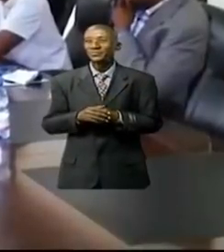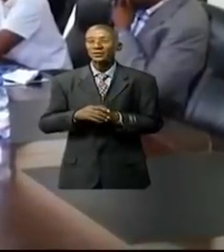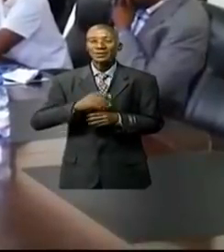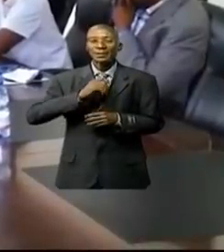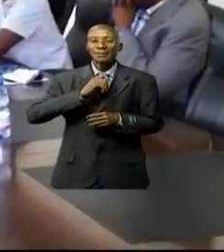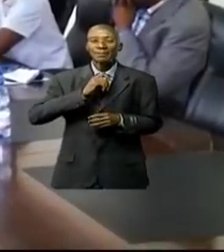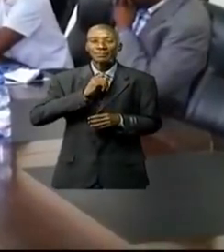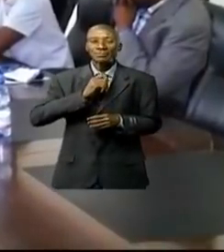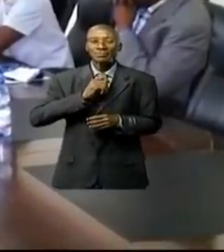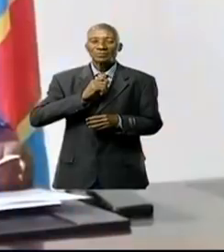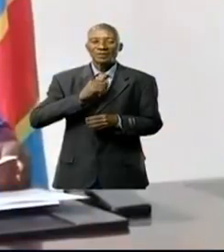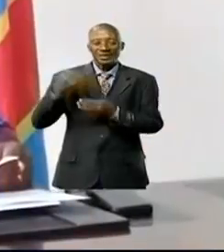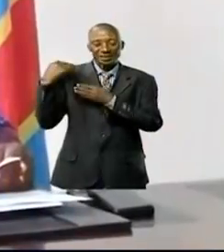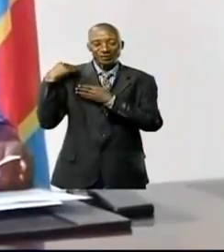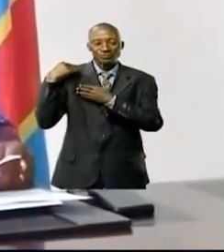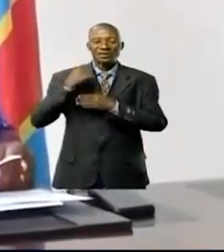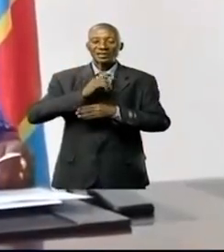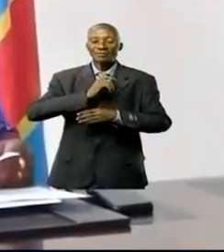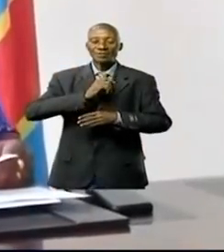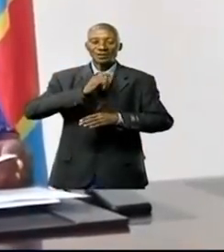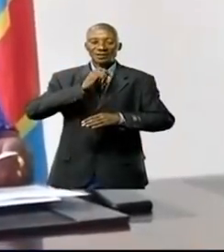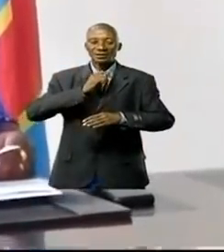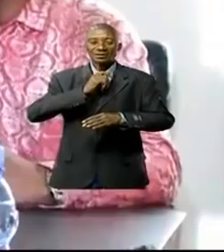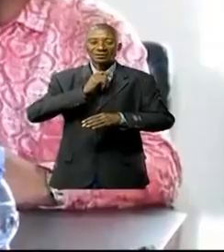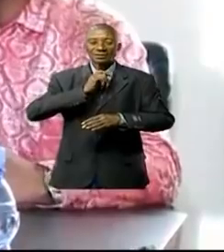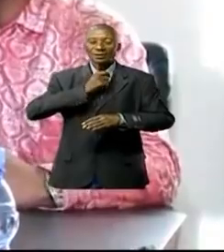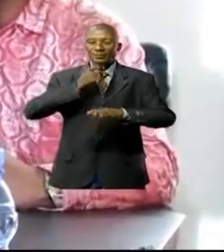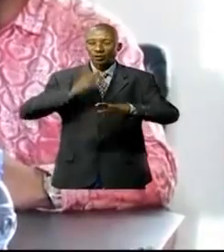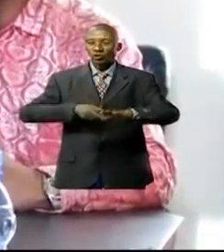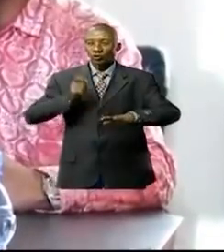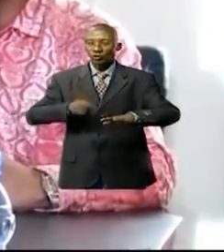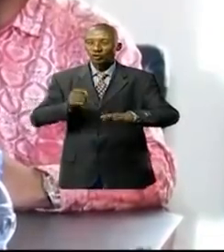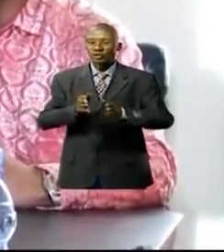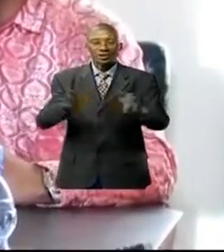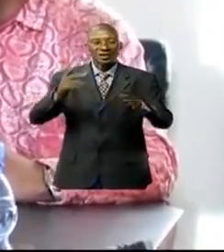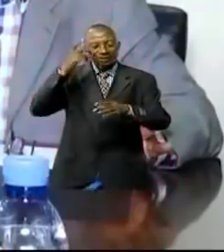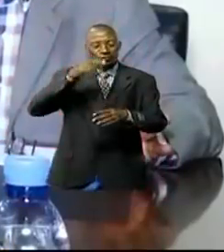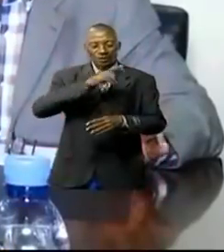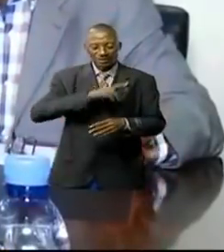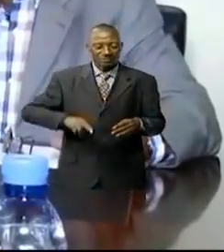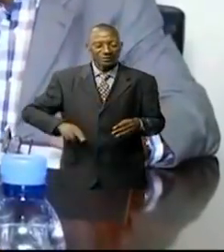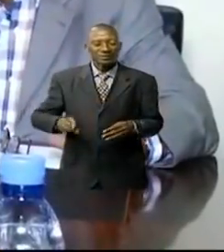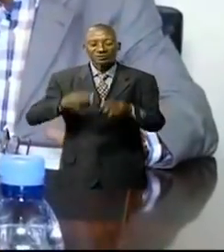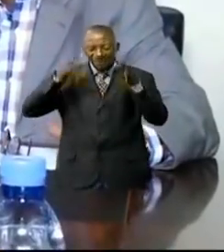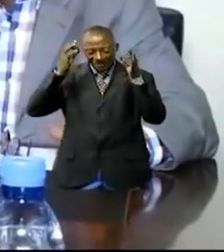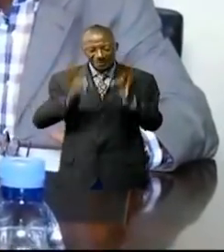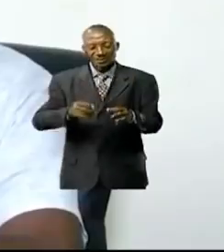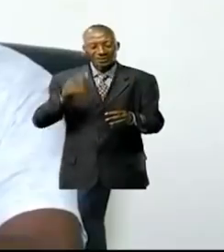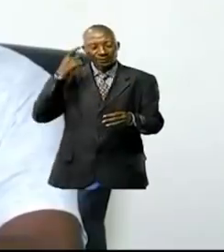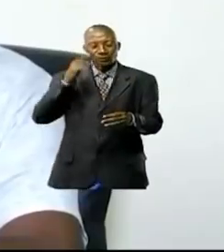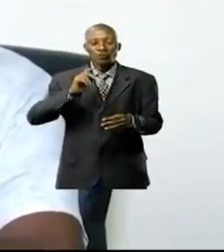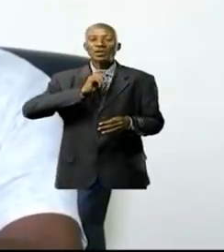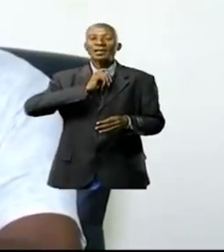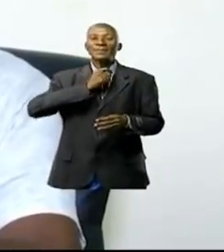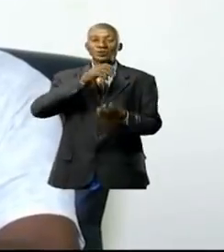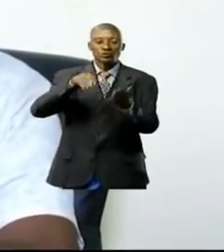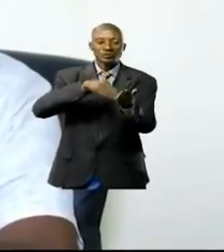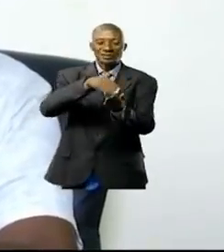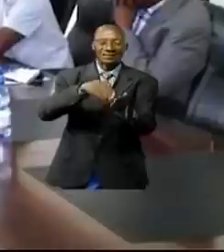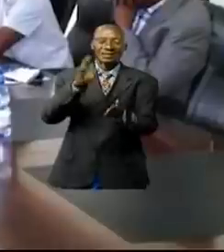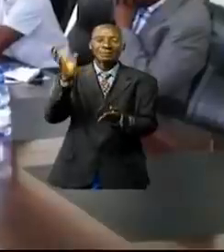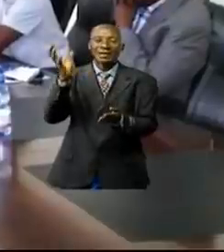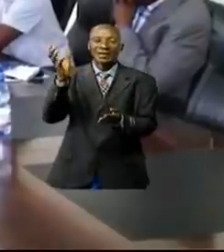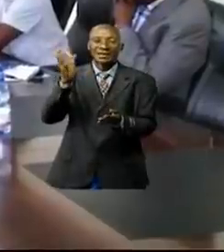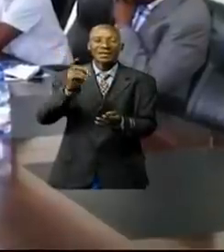République appelés à désengorger les prisons centrales, notamment celle de Makala, dans la ville de Kinshasa. Moi, j'ai